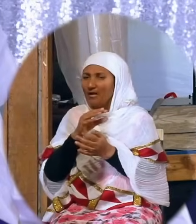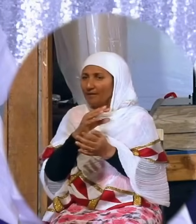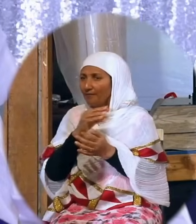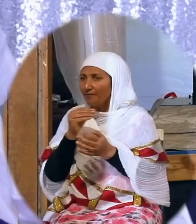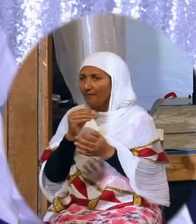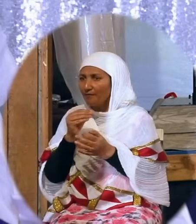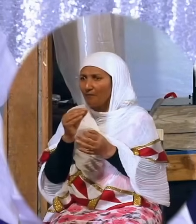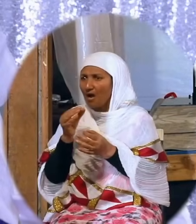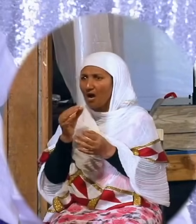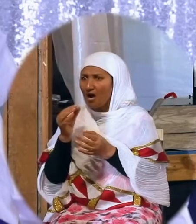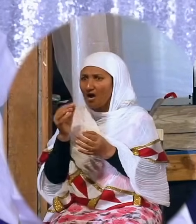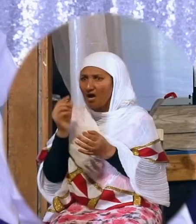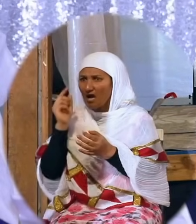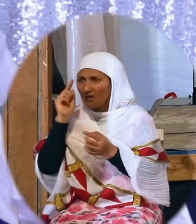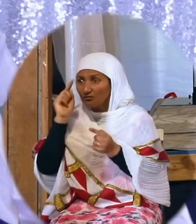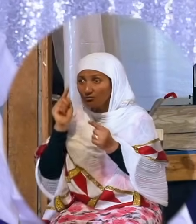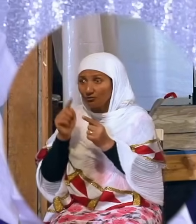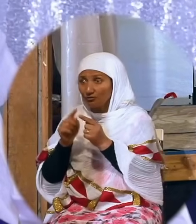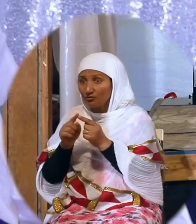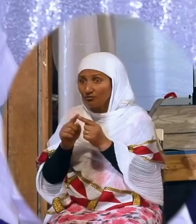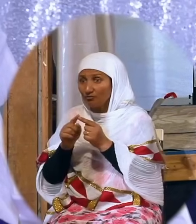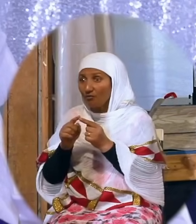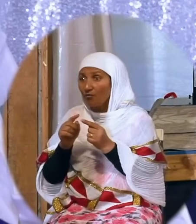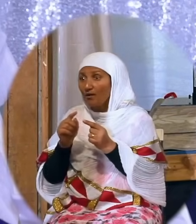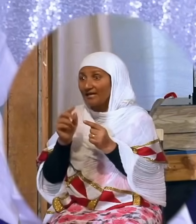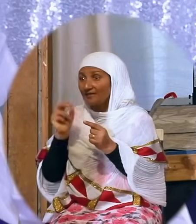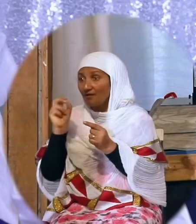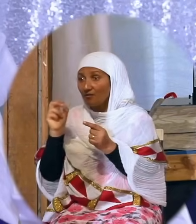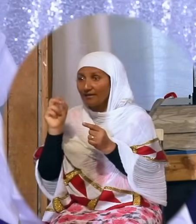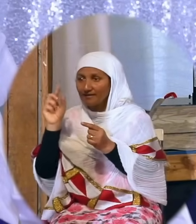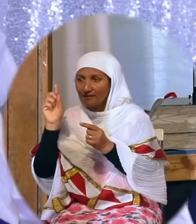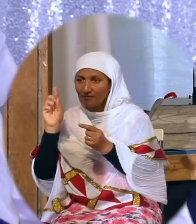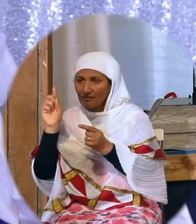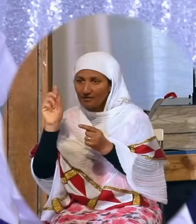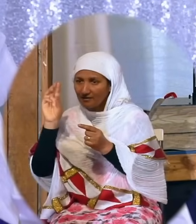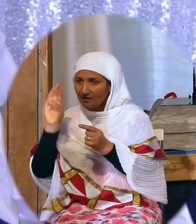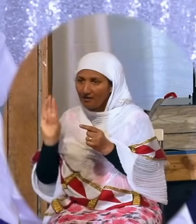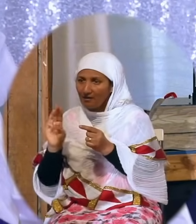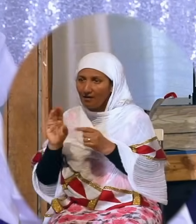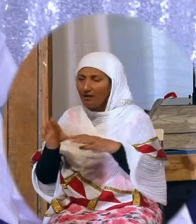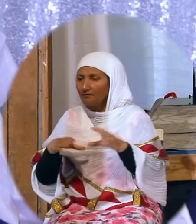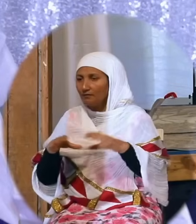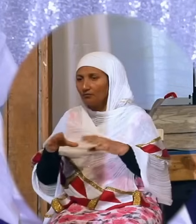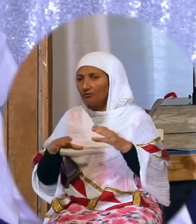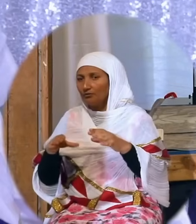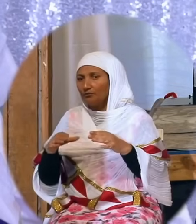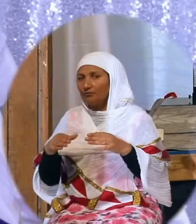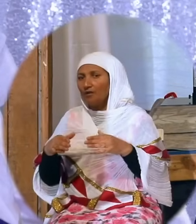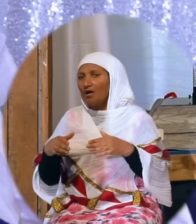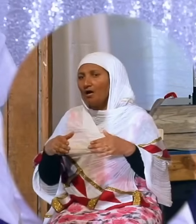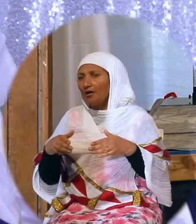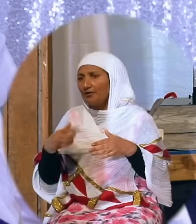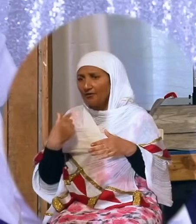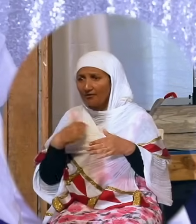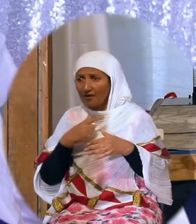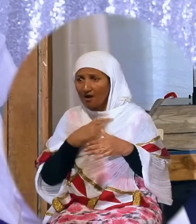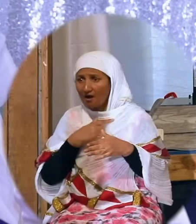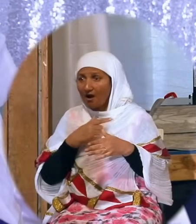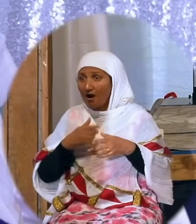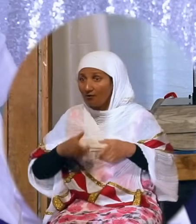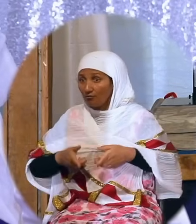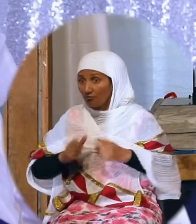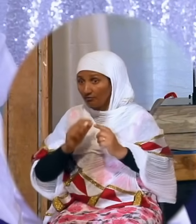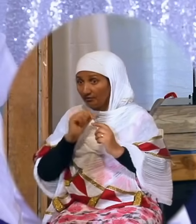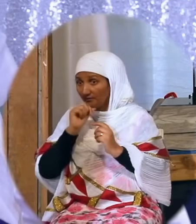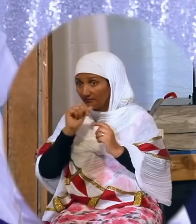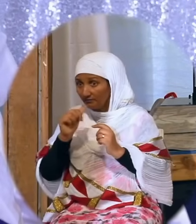አትውቀሷቸው እንዲመናገር አያስፈልግም እኛ እናደርገው አንፈልገውም አንኖርበትም ግን ደግሞ ሌሎችን መናገር